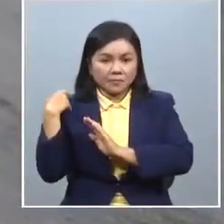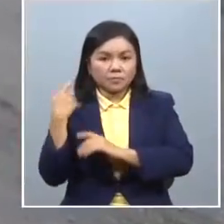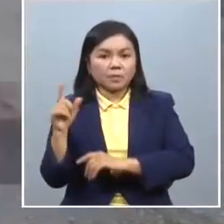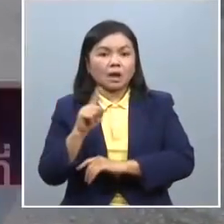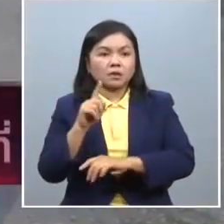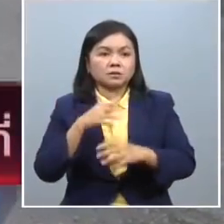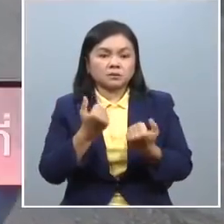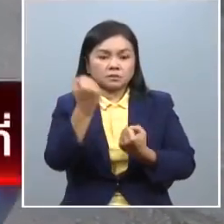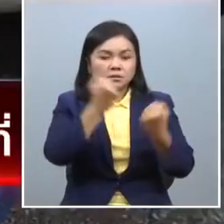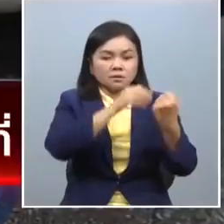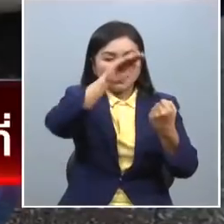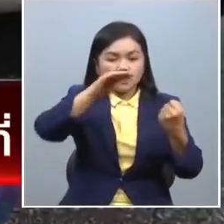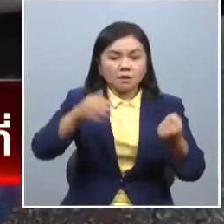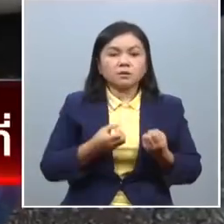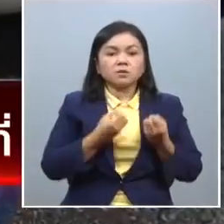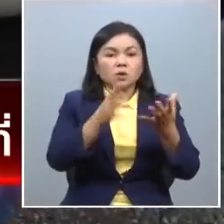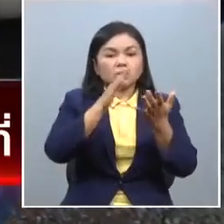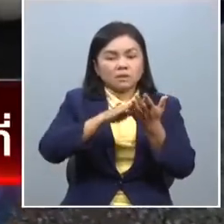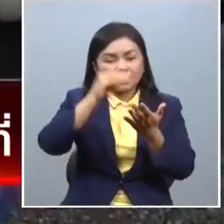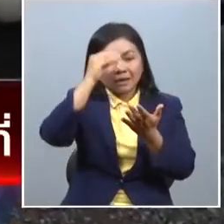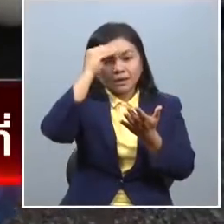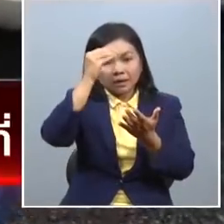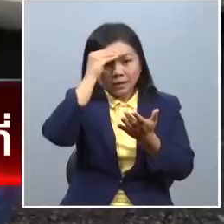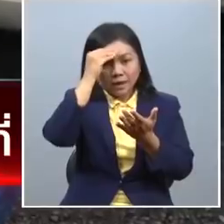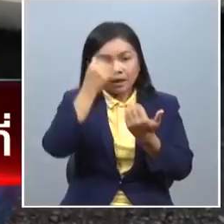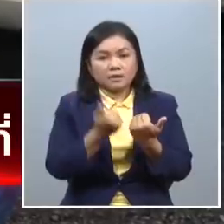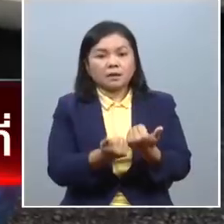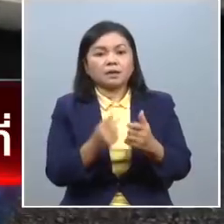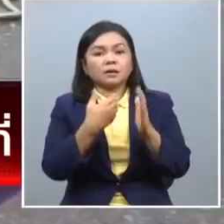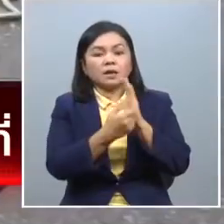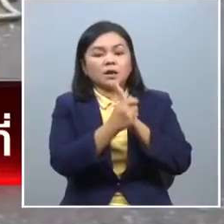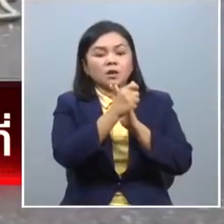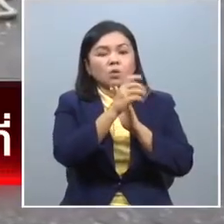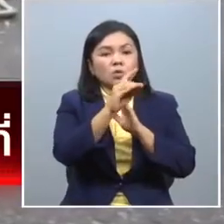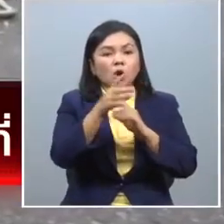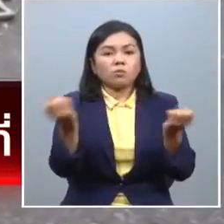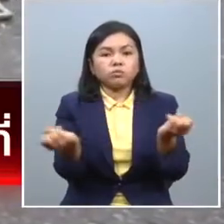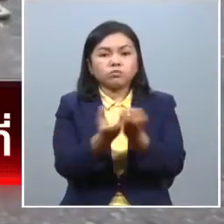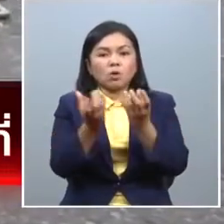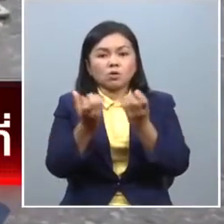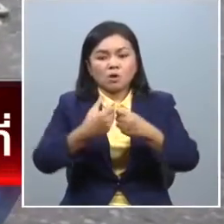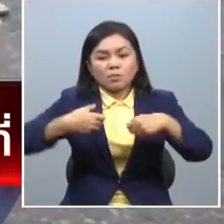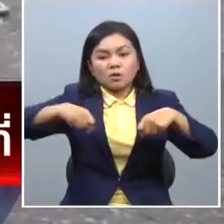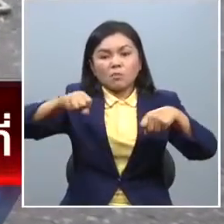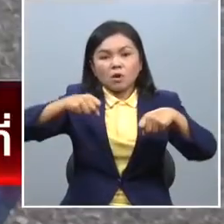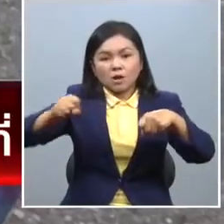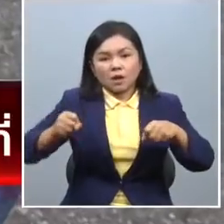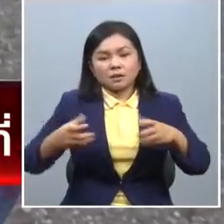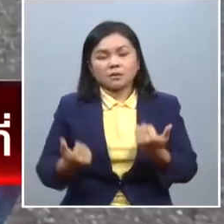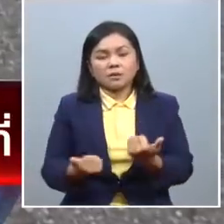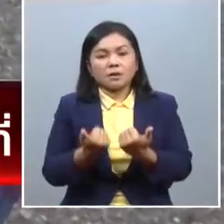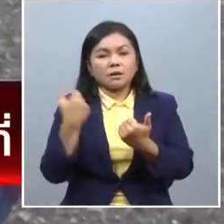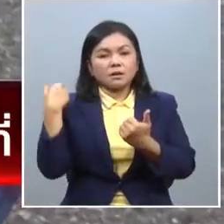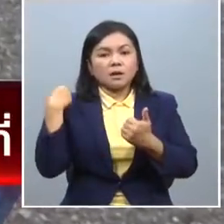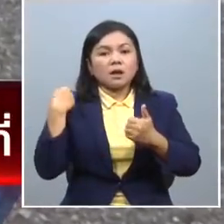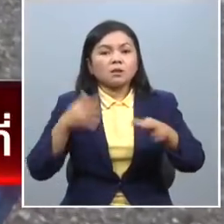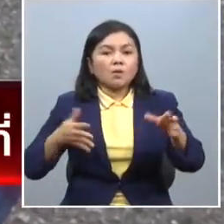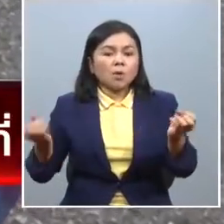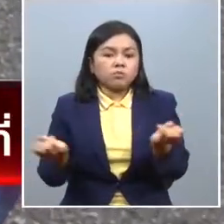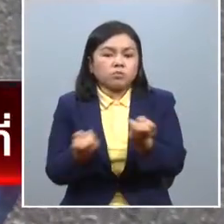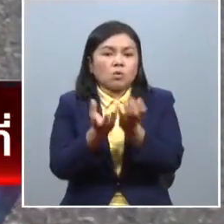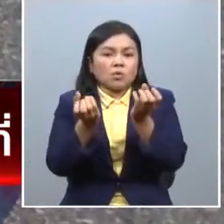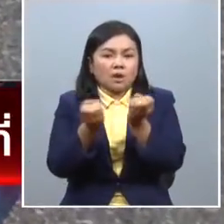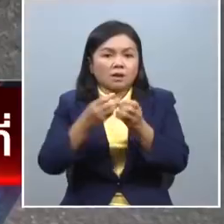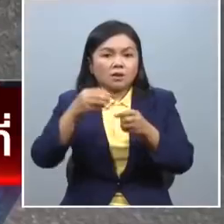ตุรถกระบะรับส่งนักเรียนทะเบียนบใบไม้วแหวน7319อุดรธานีชนรถจักรยานยนต์ Honda Wave สีแดงทะเบียนคอควายต่อเต่าทมนโท251อุดร